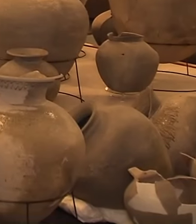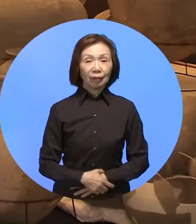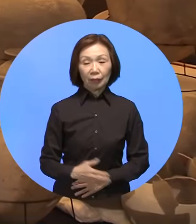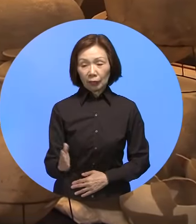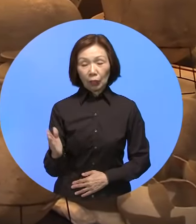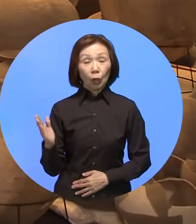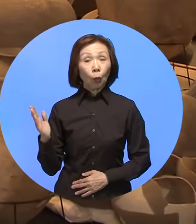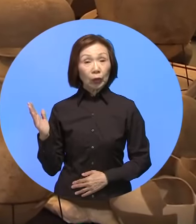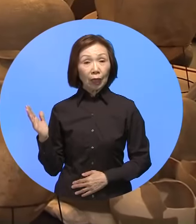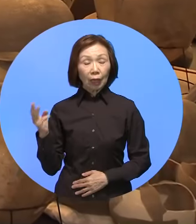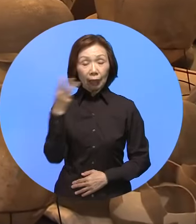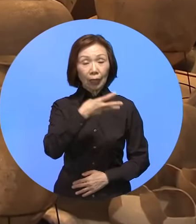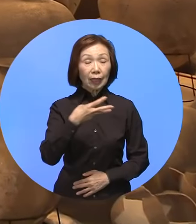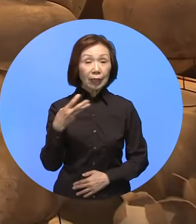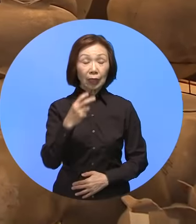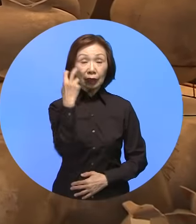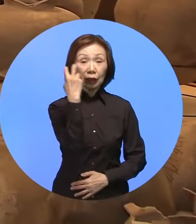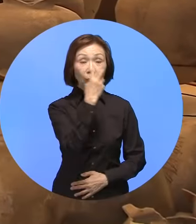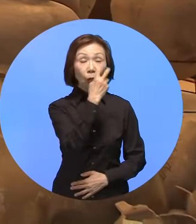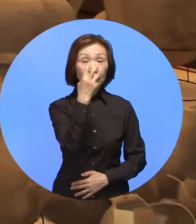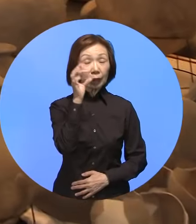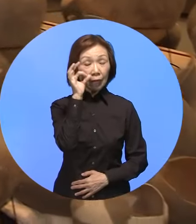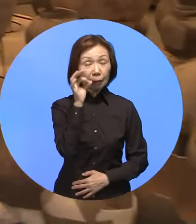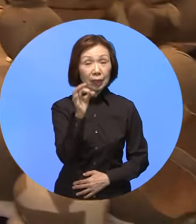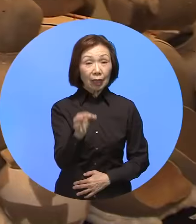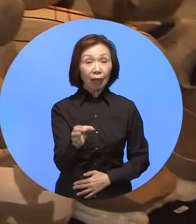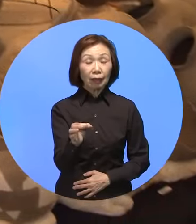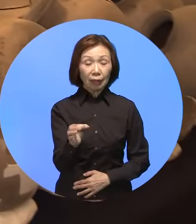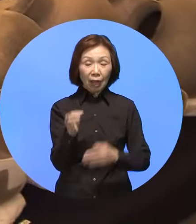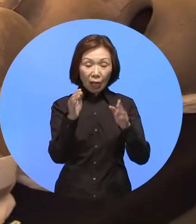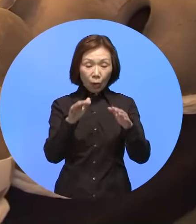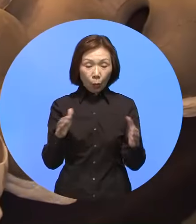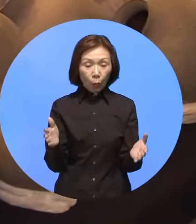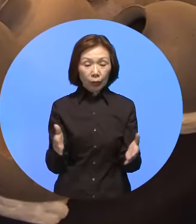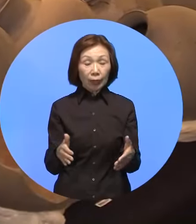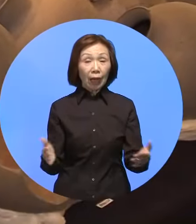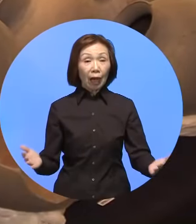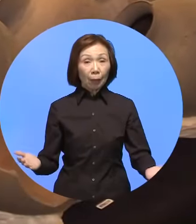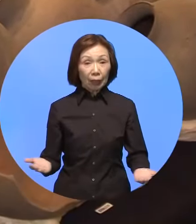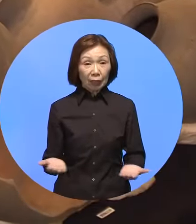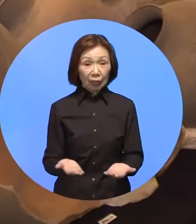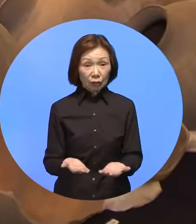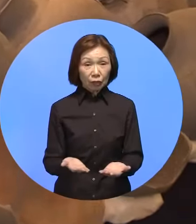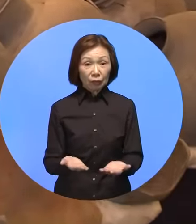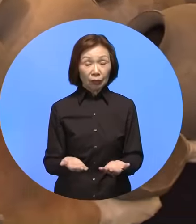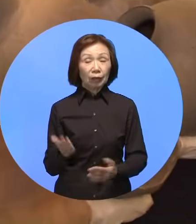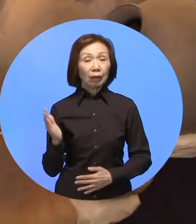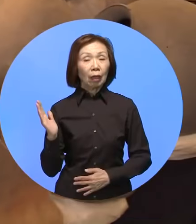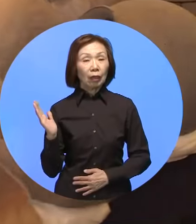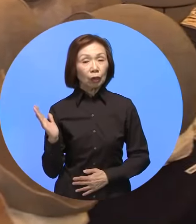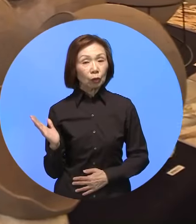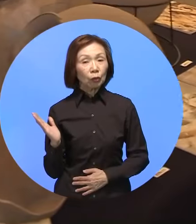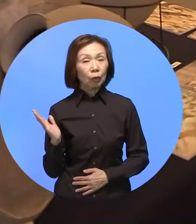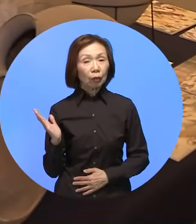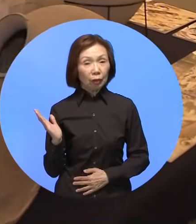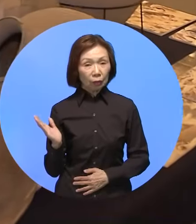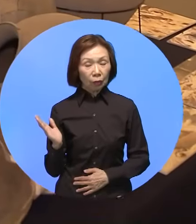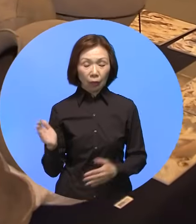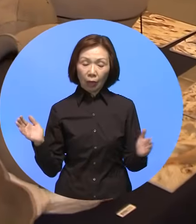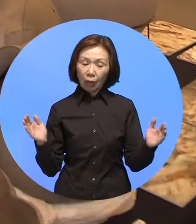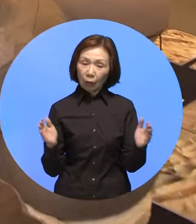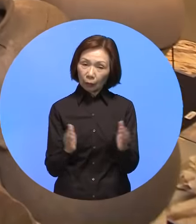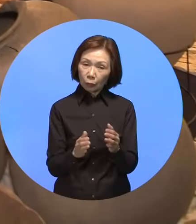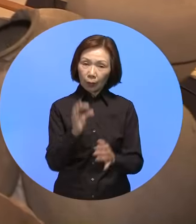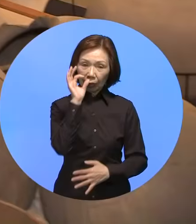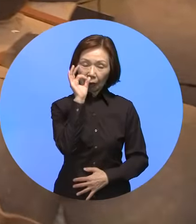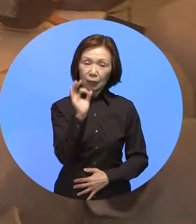こちらが第30操作で出ました世紀の大が目です25以上の数がまとまって式